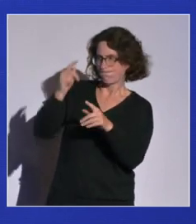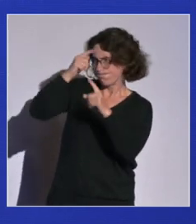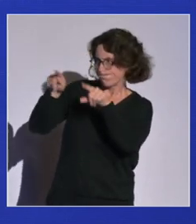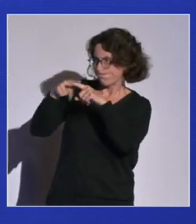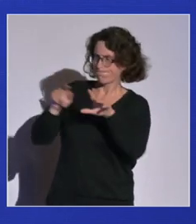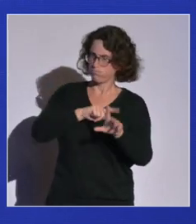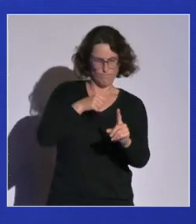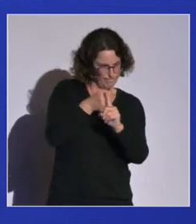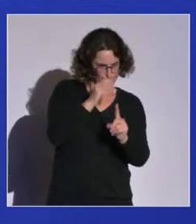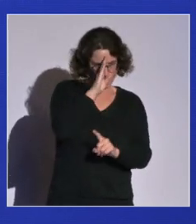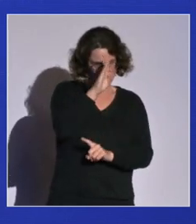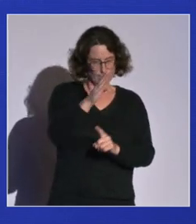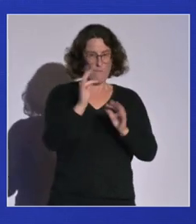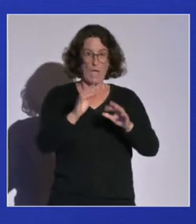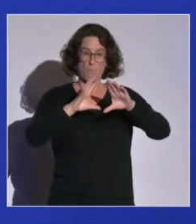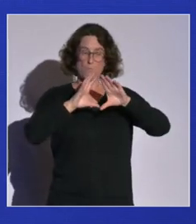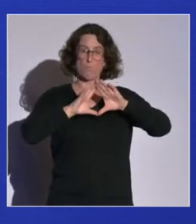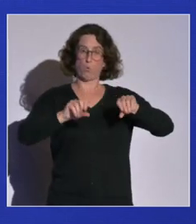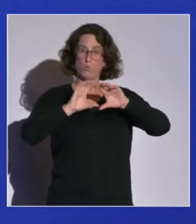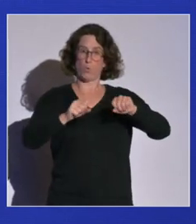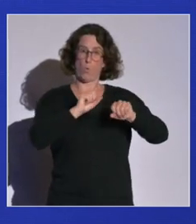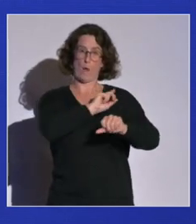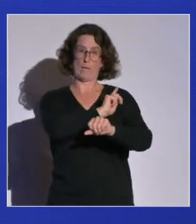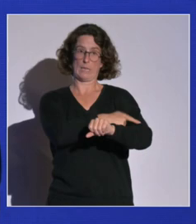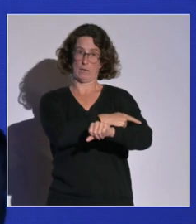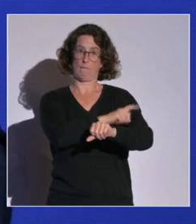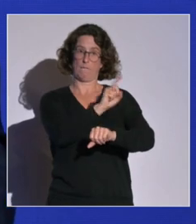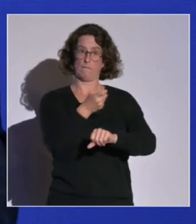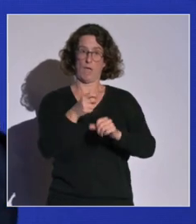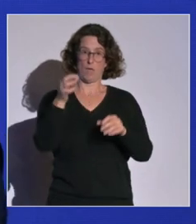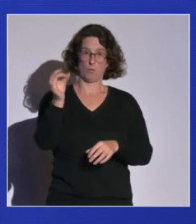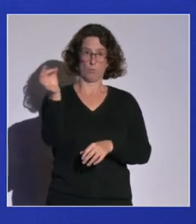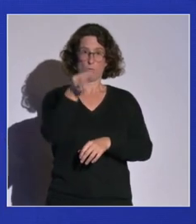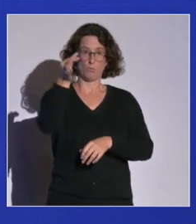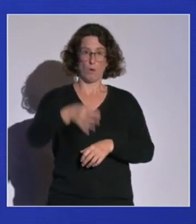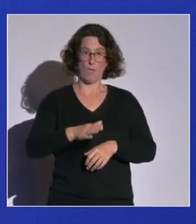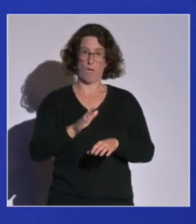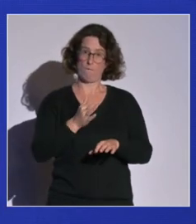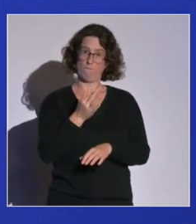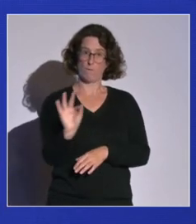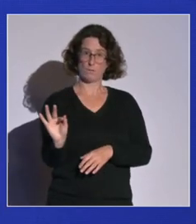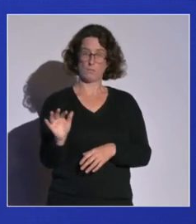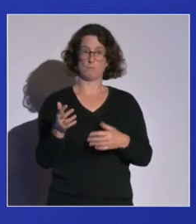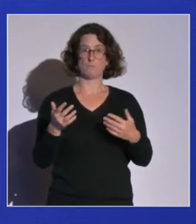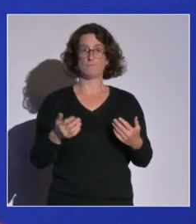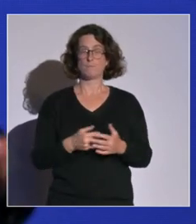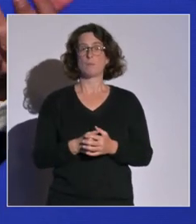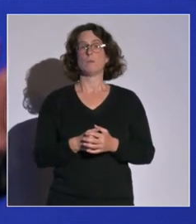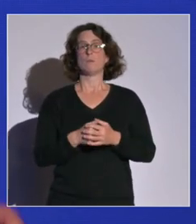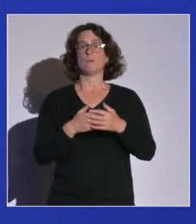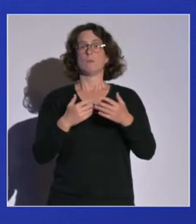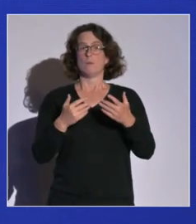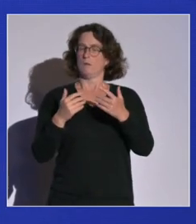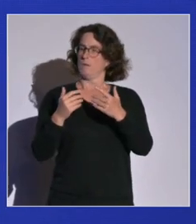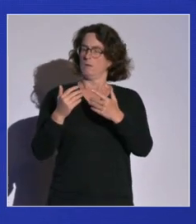production électrique du nucléaire français, par le nucléaire français. Le raisonnement que nous avons défendu dans l'analyse du plan qui a, je